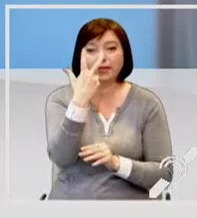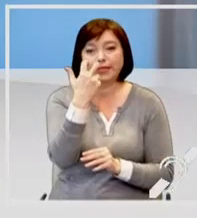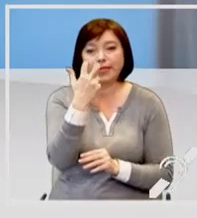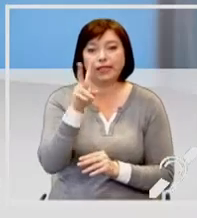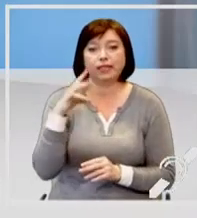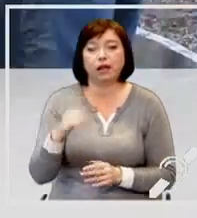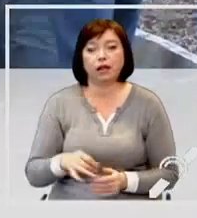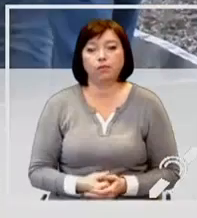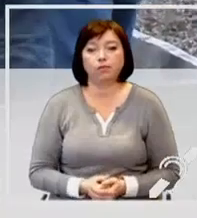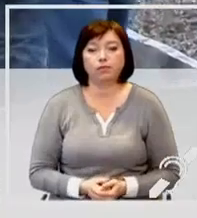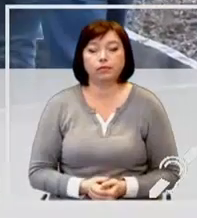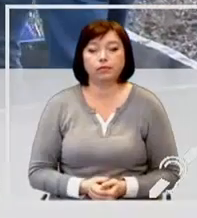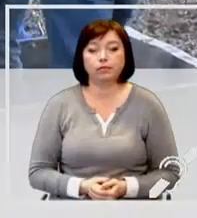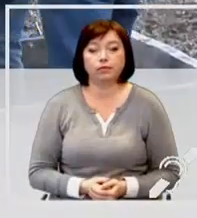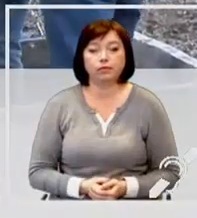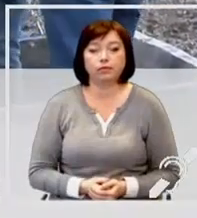lei.